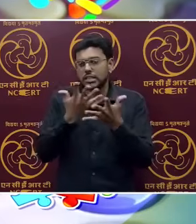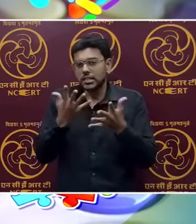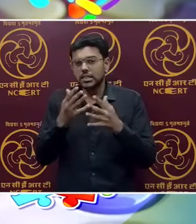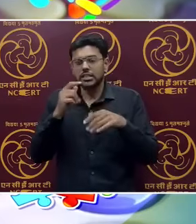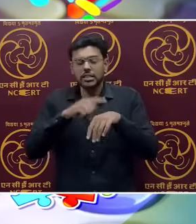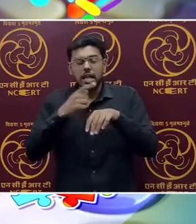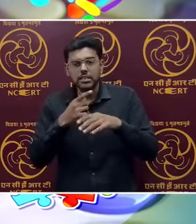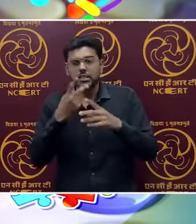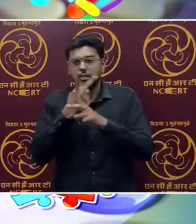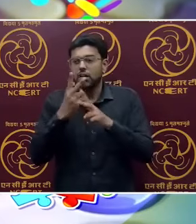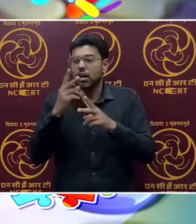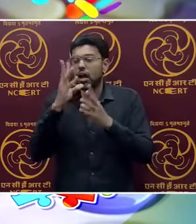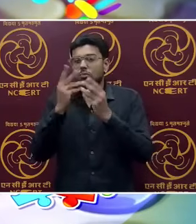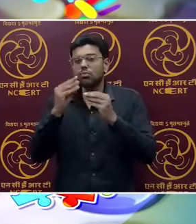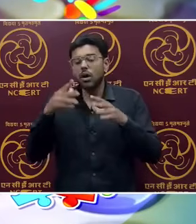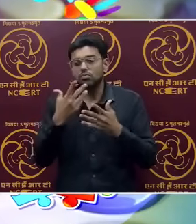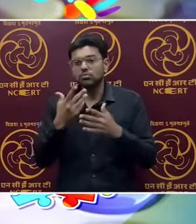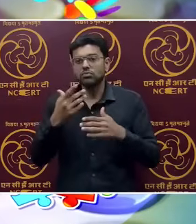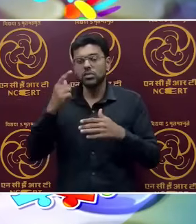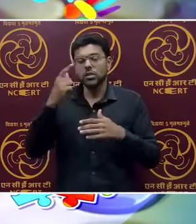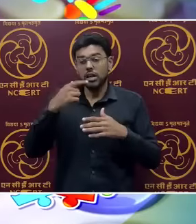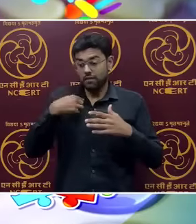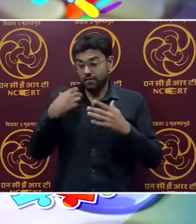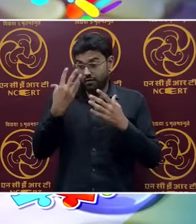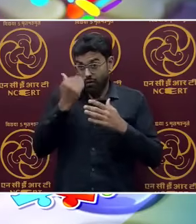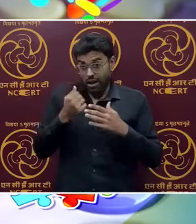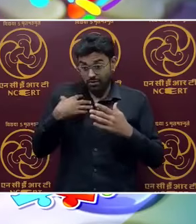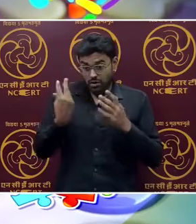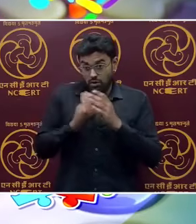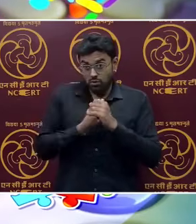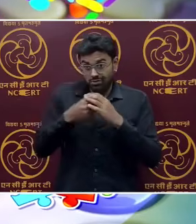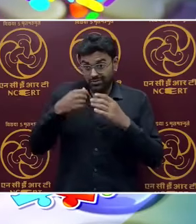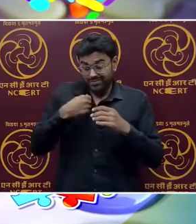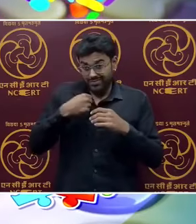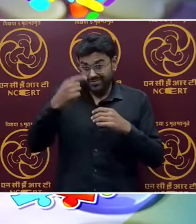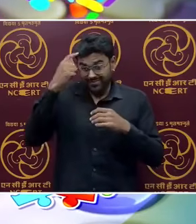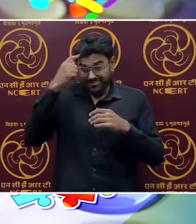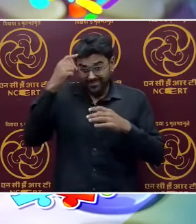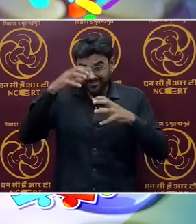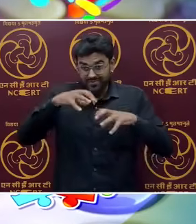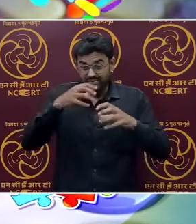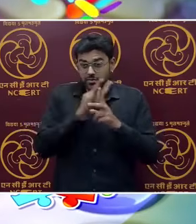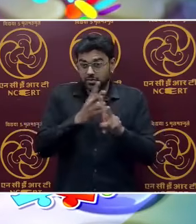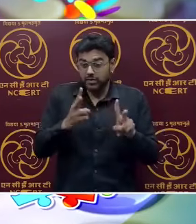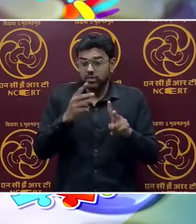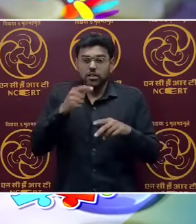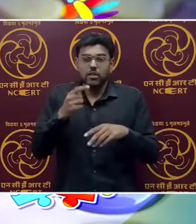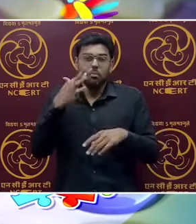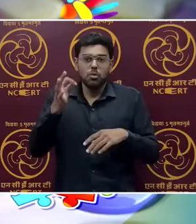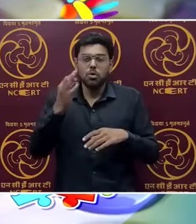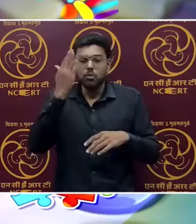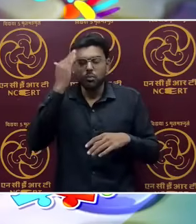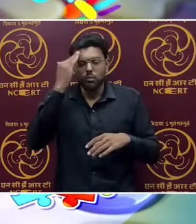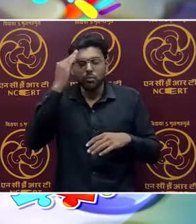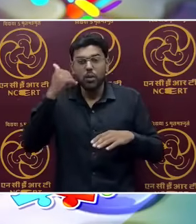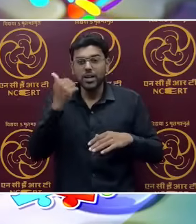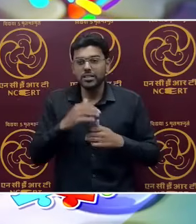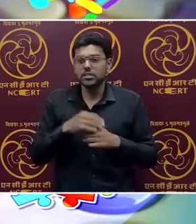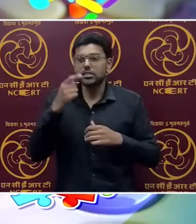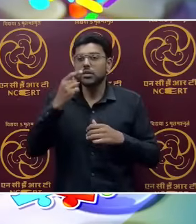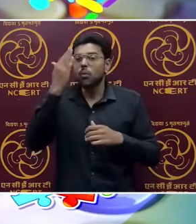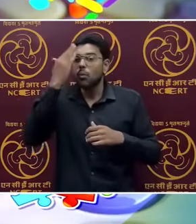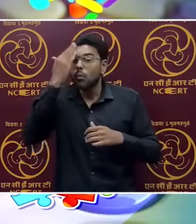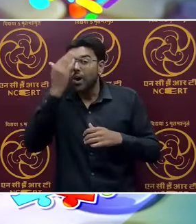कि हमने कैसे काउंट कर सकते हैं, क्यों हमारे लिए sensory processing differences को जानना ज़रूरी है? Because it's important to understand the